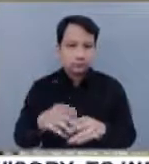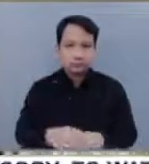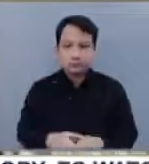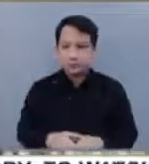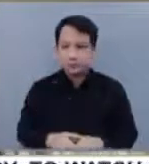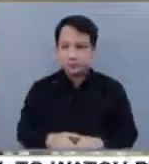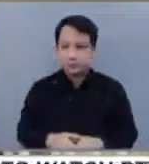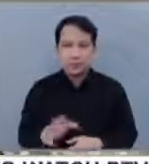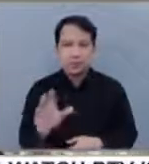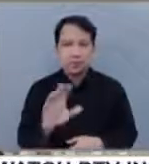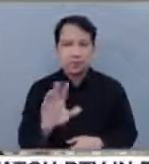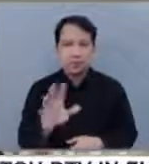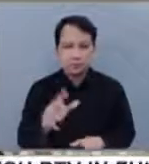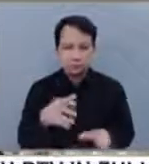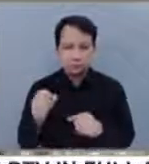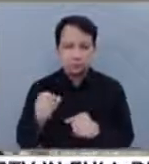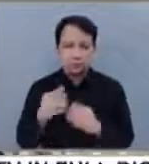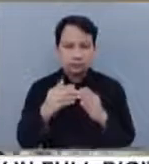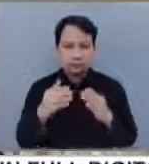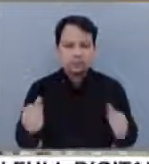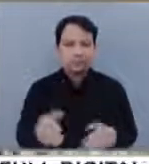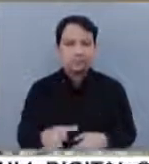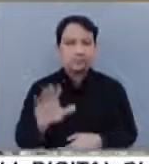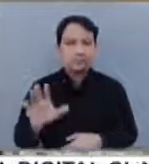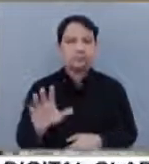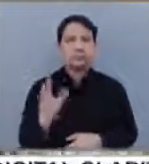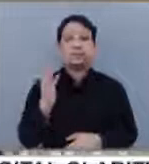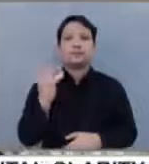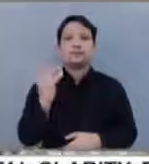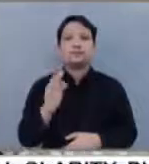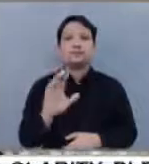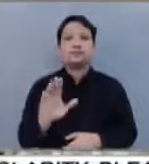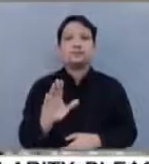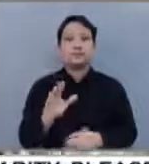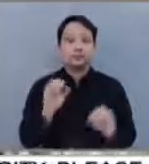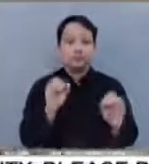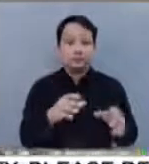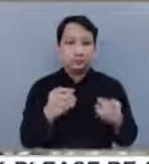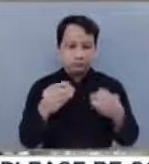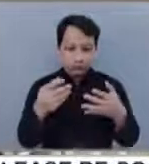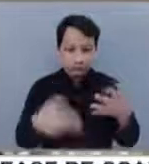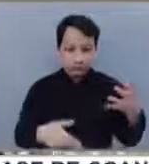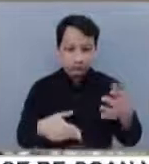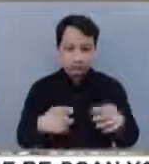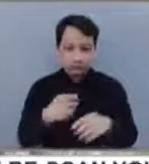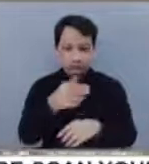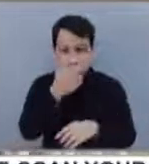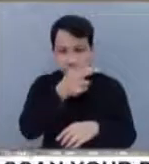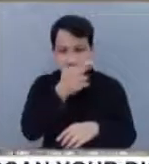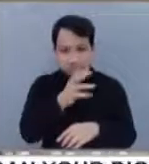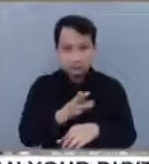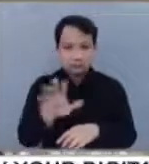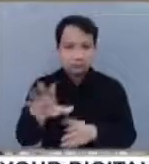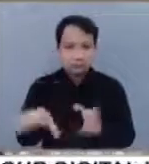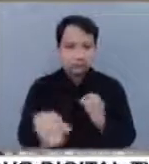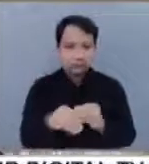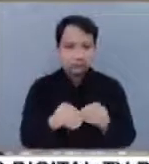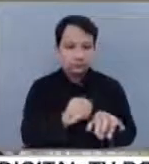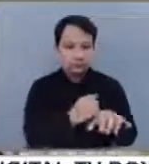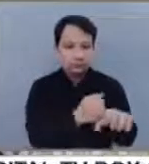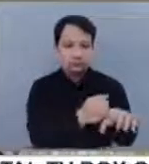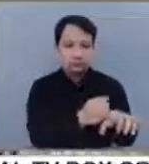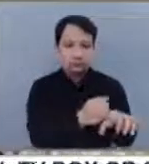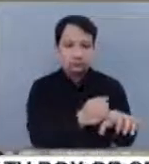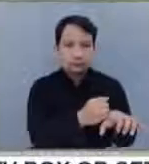ng bahay kung maaari po kasi dahil napakarami pong daga sa paligid natin, maaari pong ma-infect